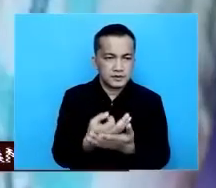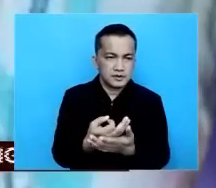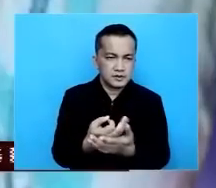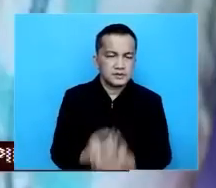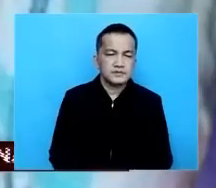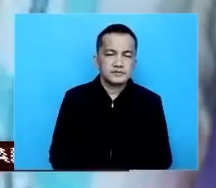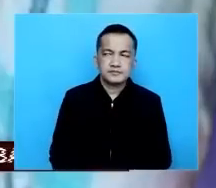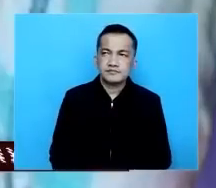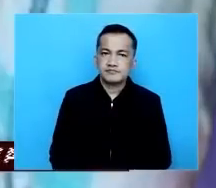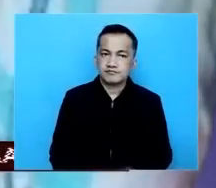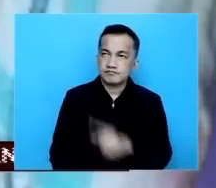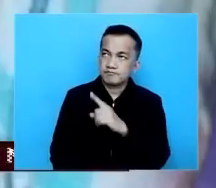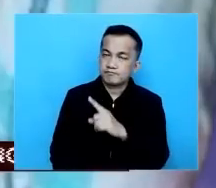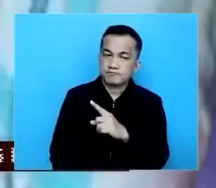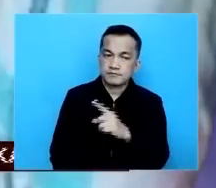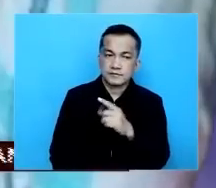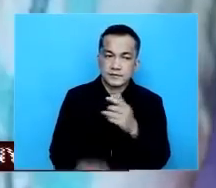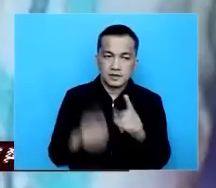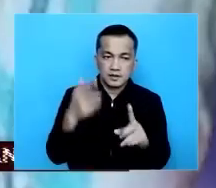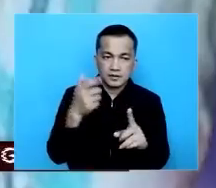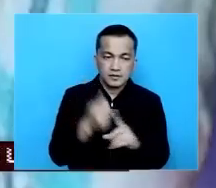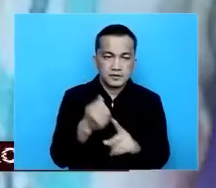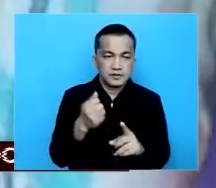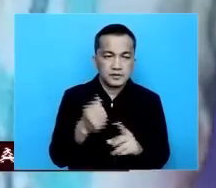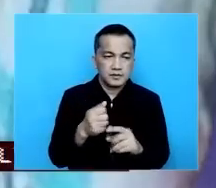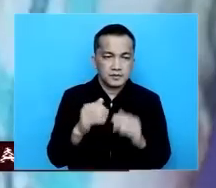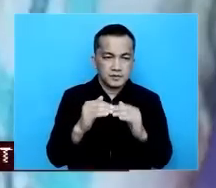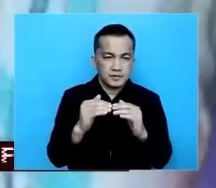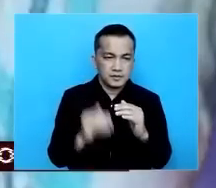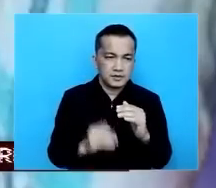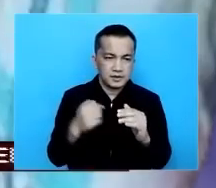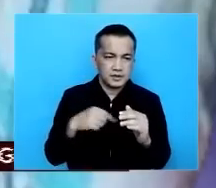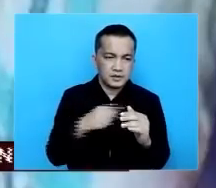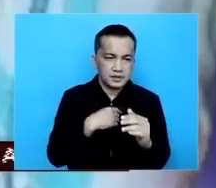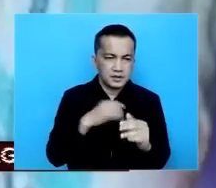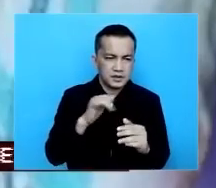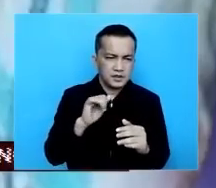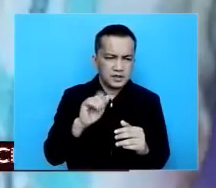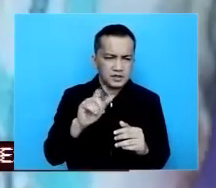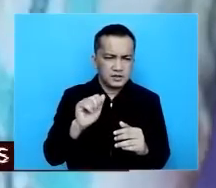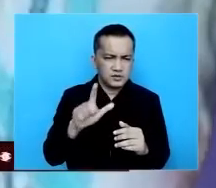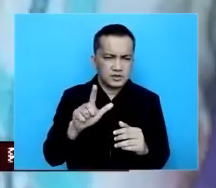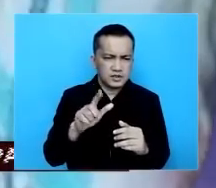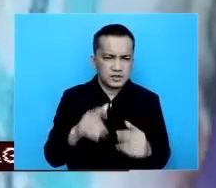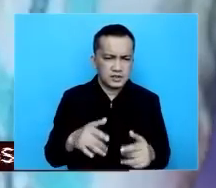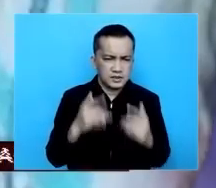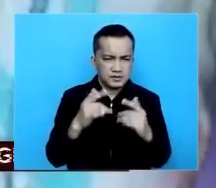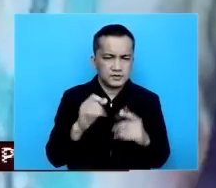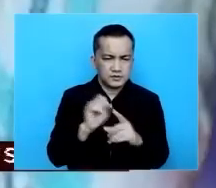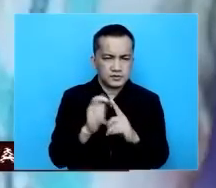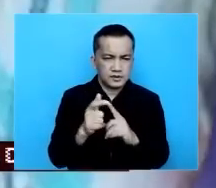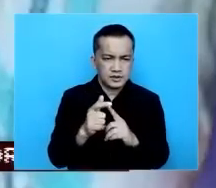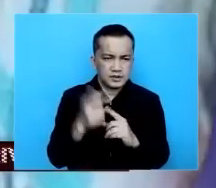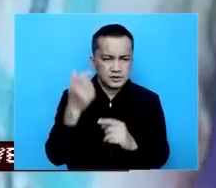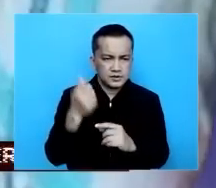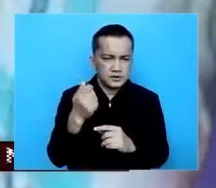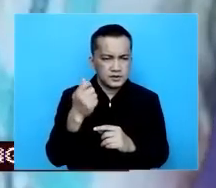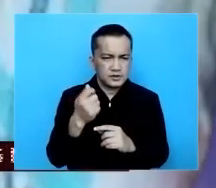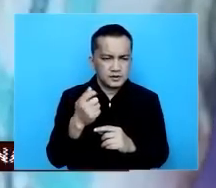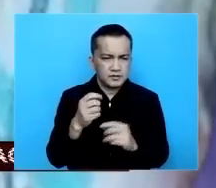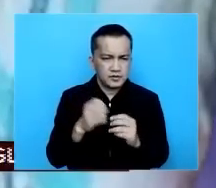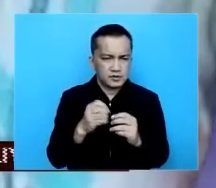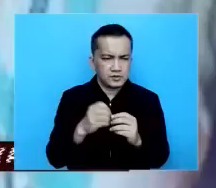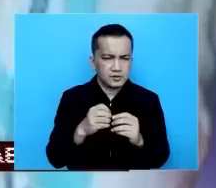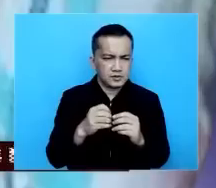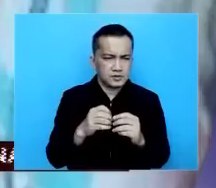ay mapapababa po ang actuarial life ng ating Social Insurance Fund more or less ng mga